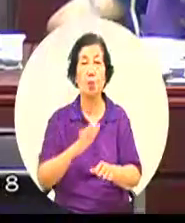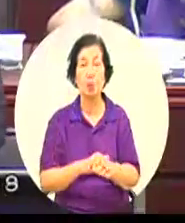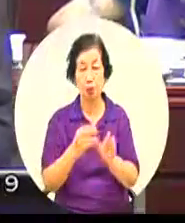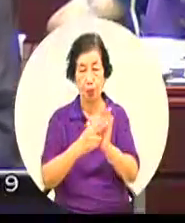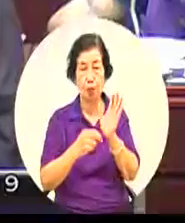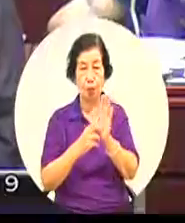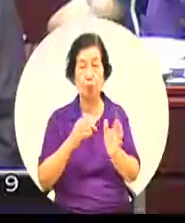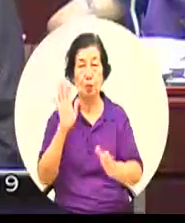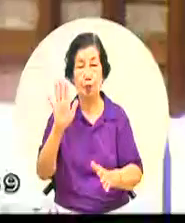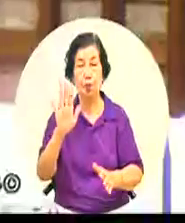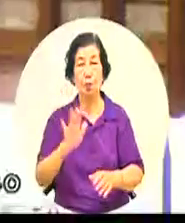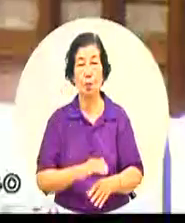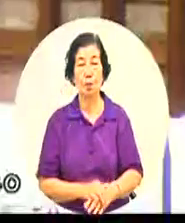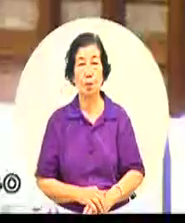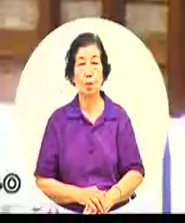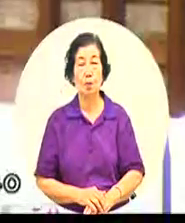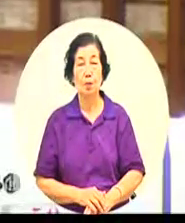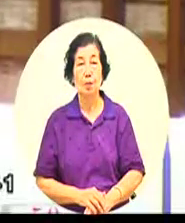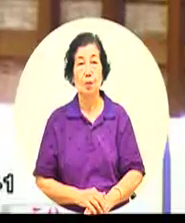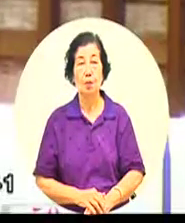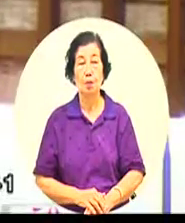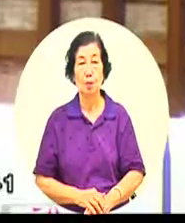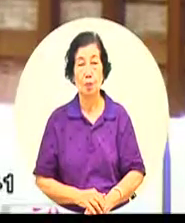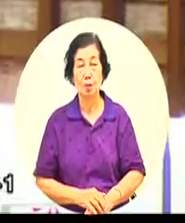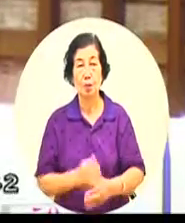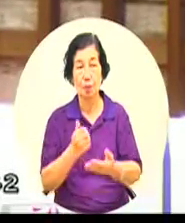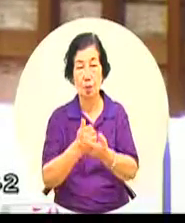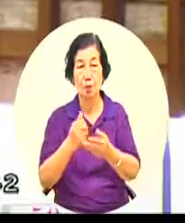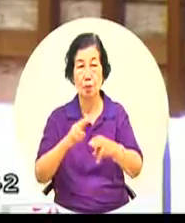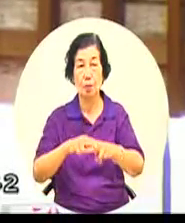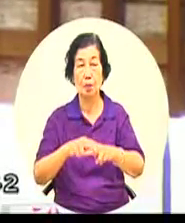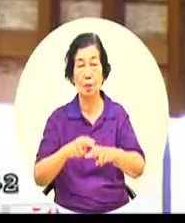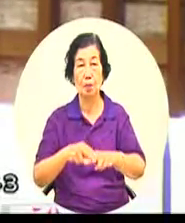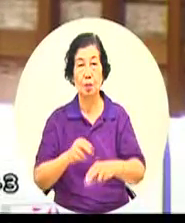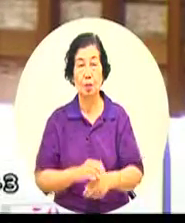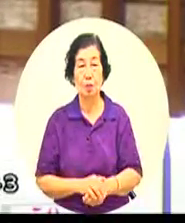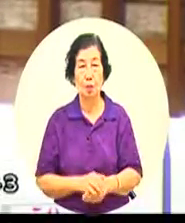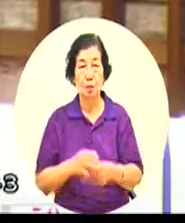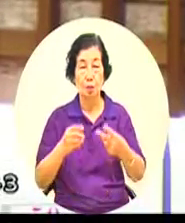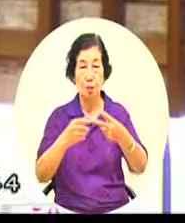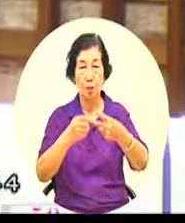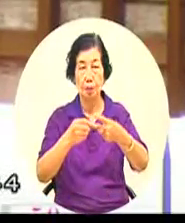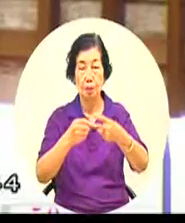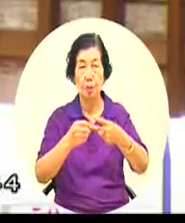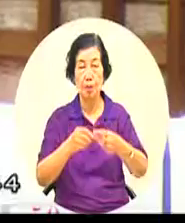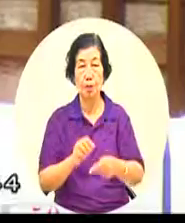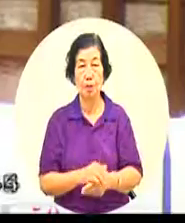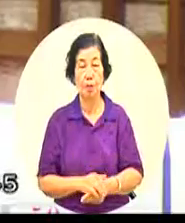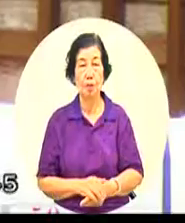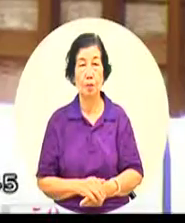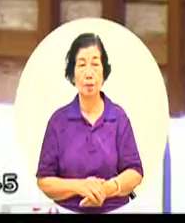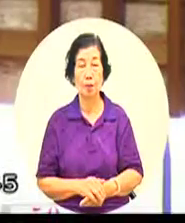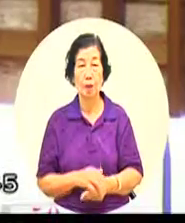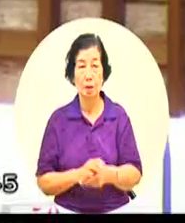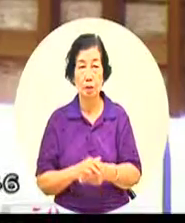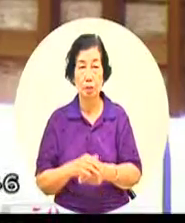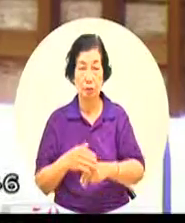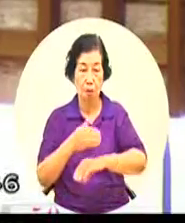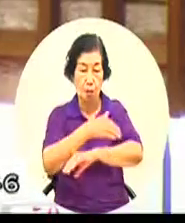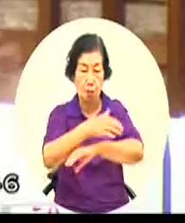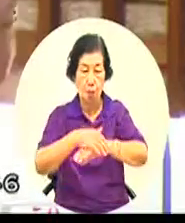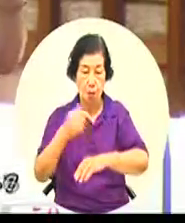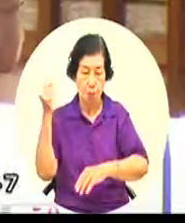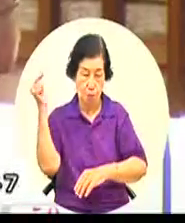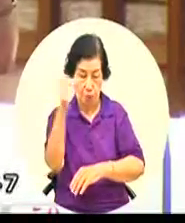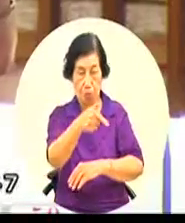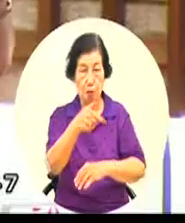好，好，那个局长请先坐下哈。那么第二个呢，就是有关偏乡啊，偏乡现